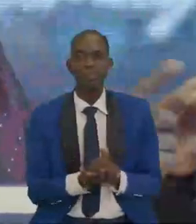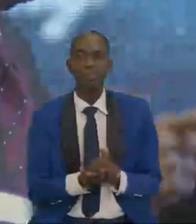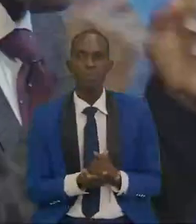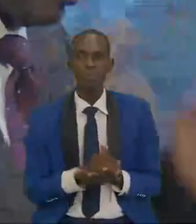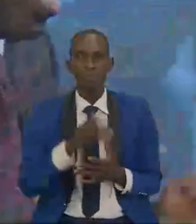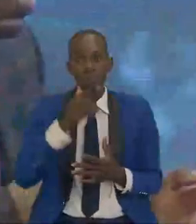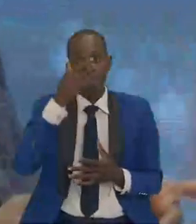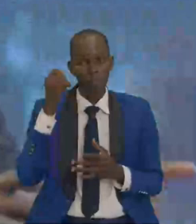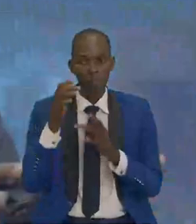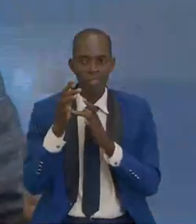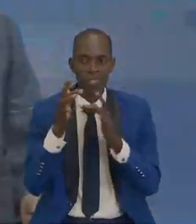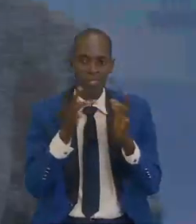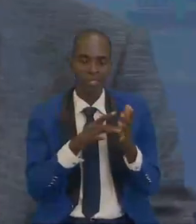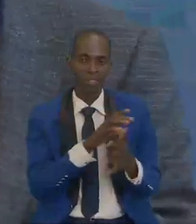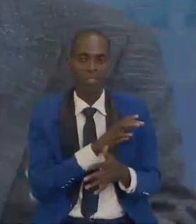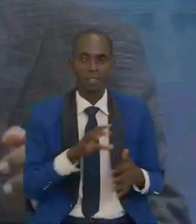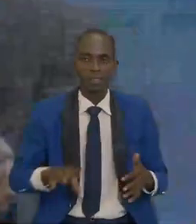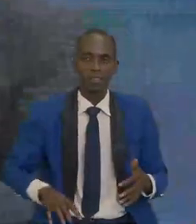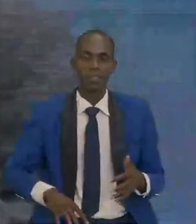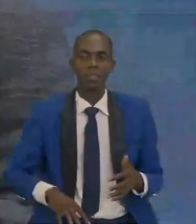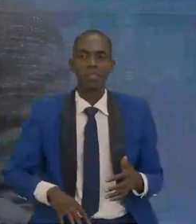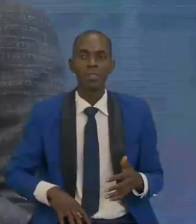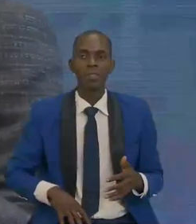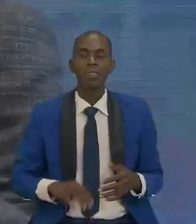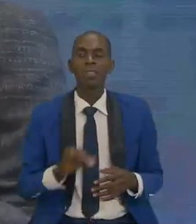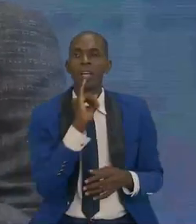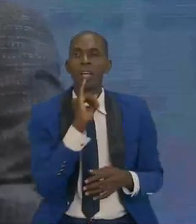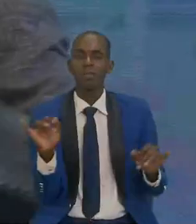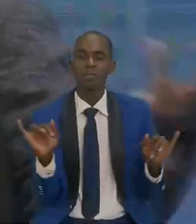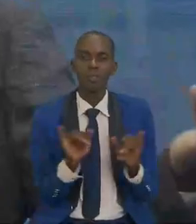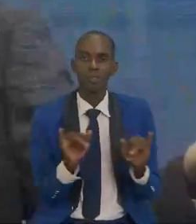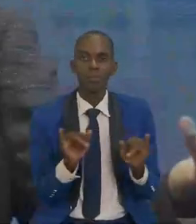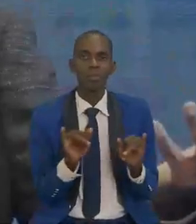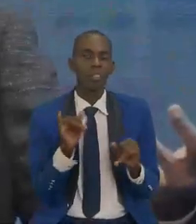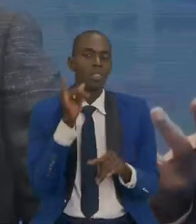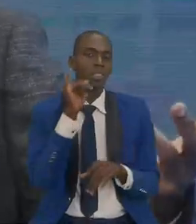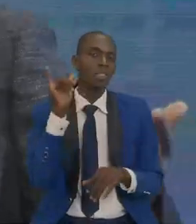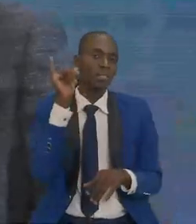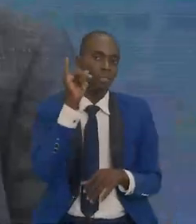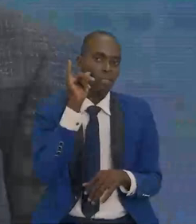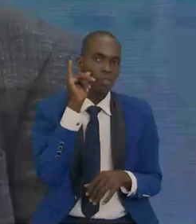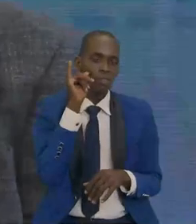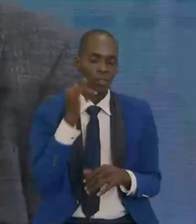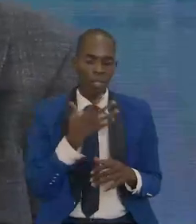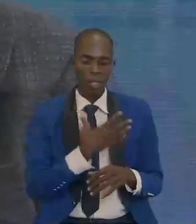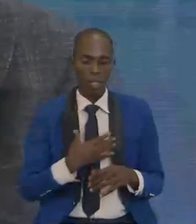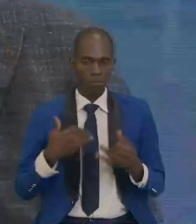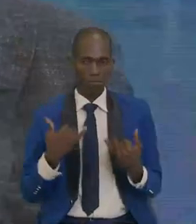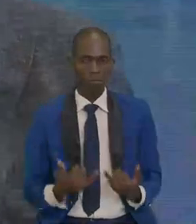La même chose se reproduit aujourd'hui parce que Jésus-Christ est le